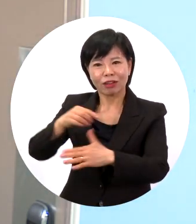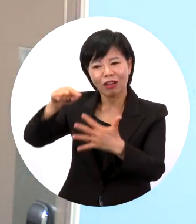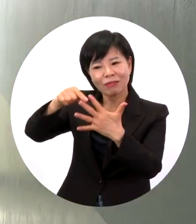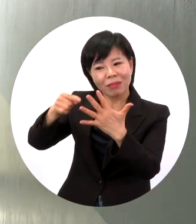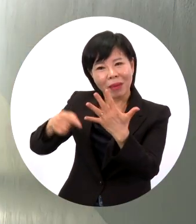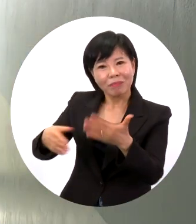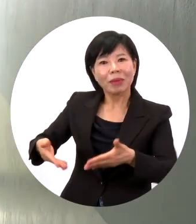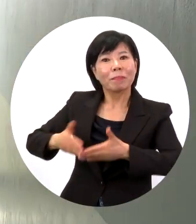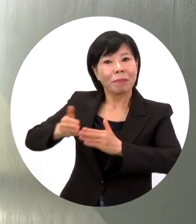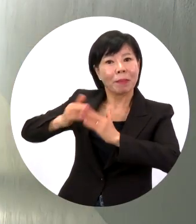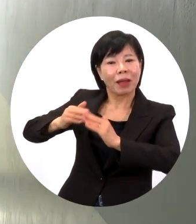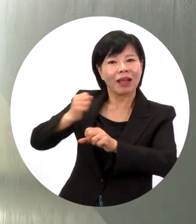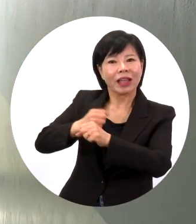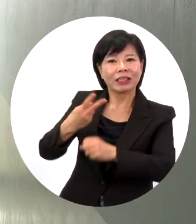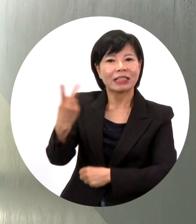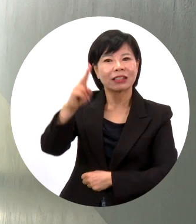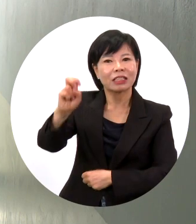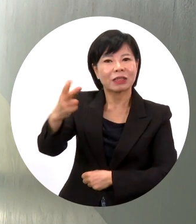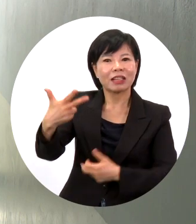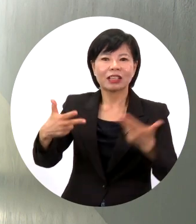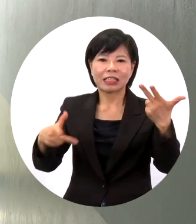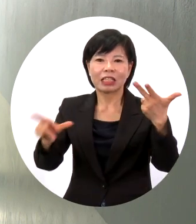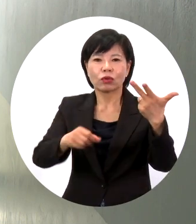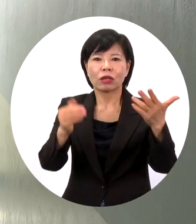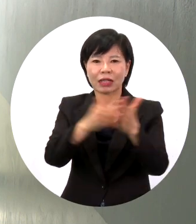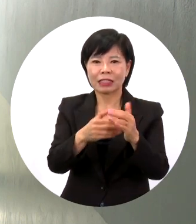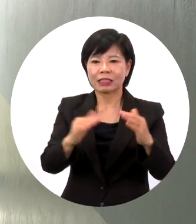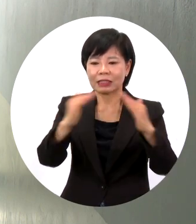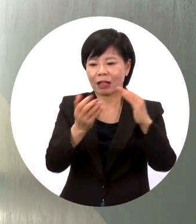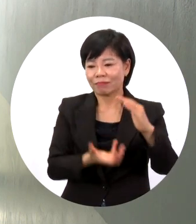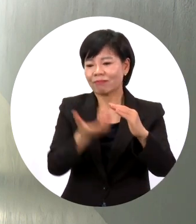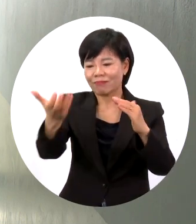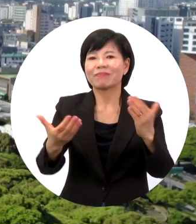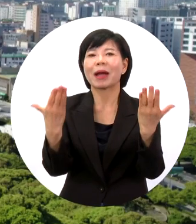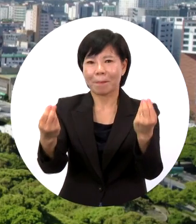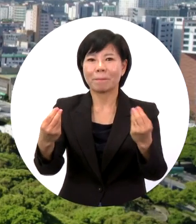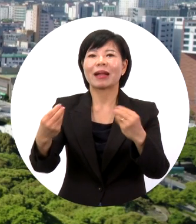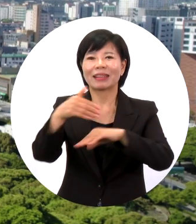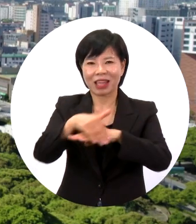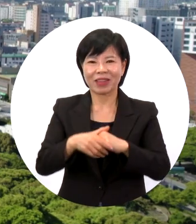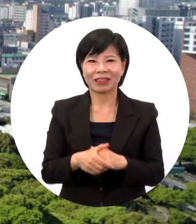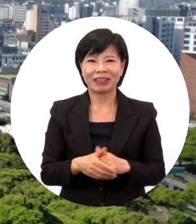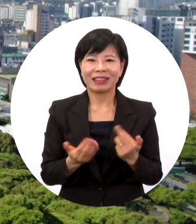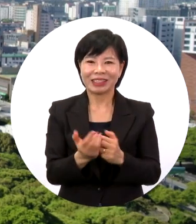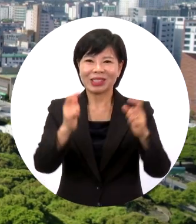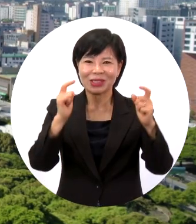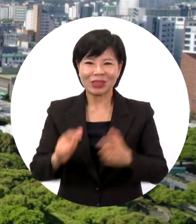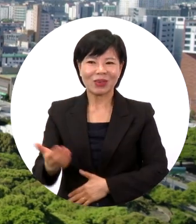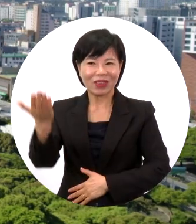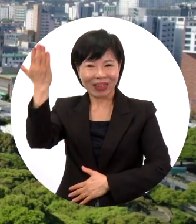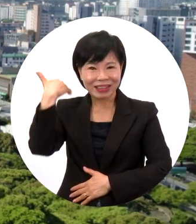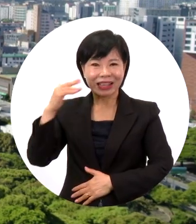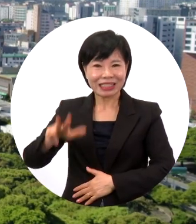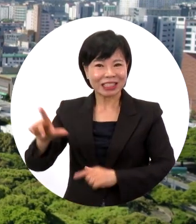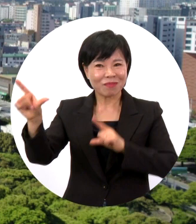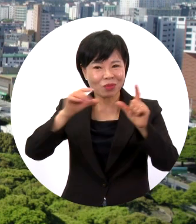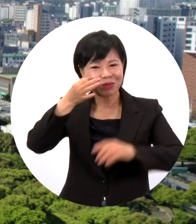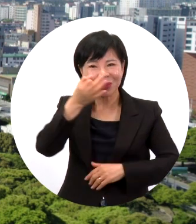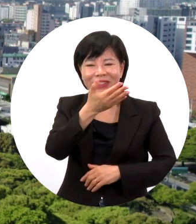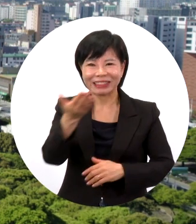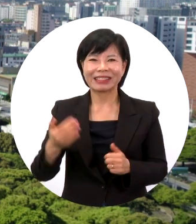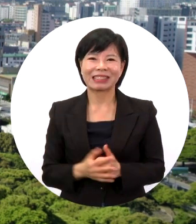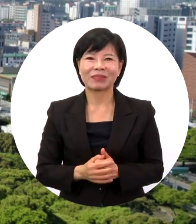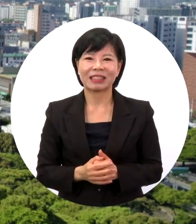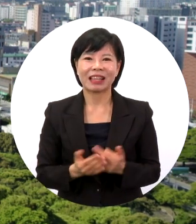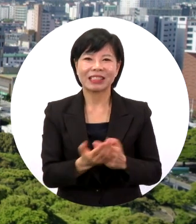순차적으로 준공해 2027년 7월까지 입주를 마칠 계획입니다. 제주의 과거와 지금 모습을 볼 수 있는